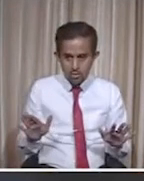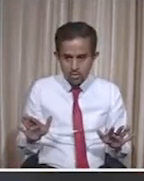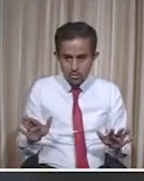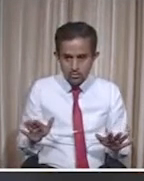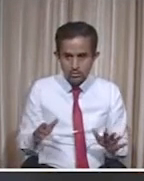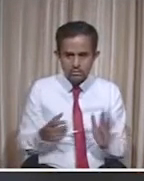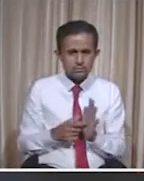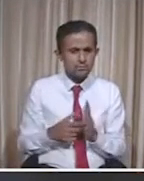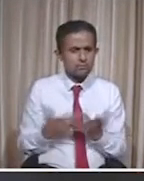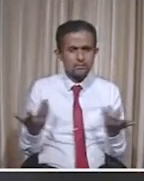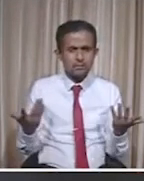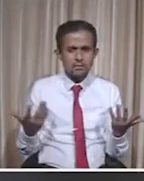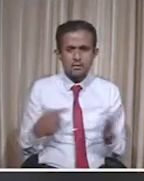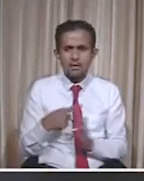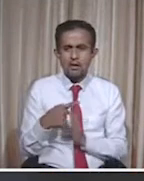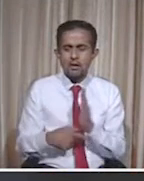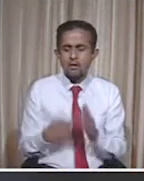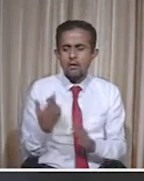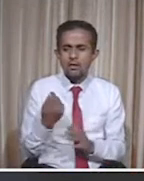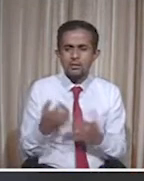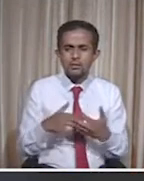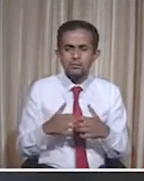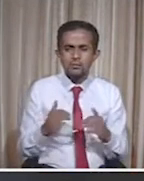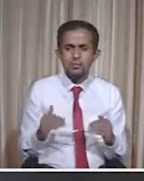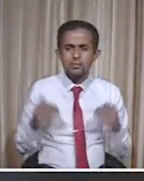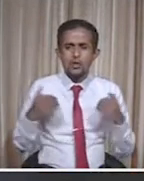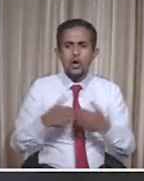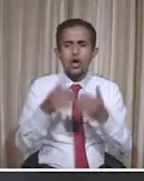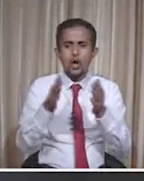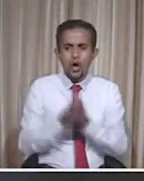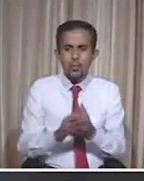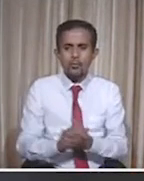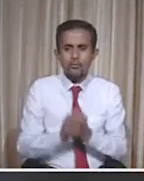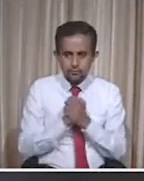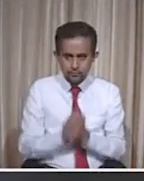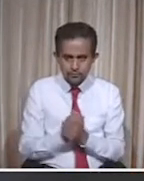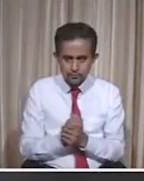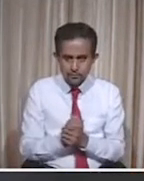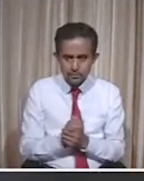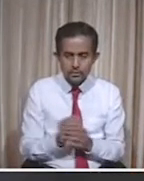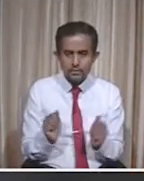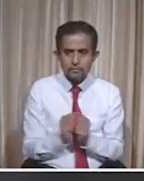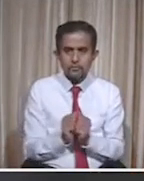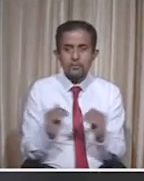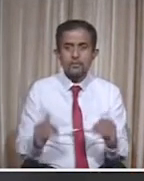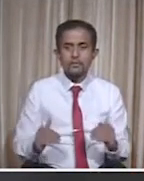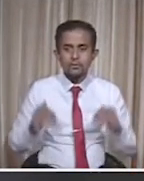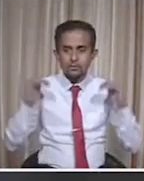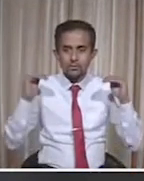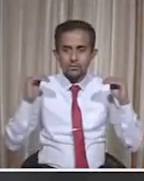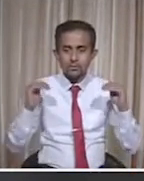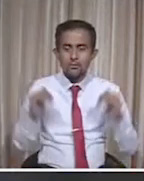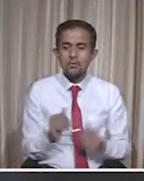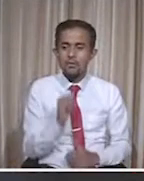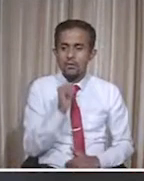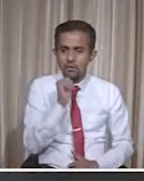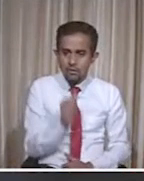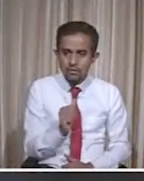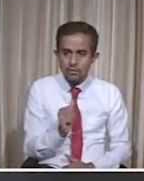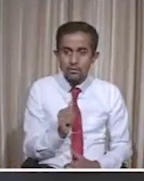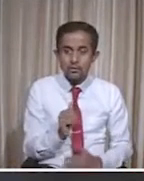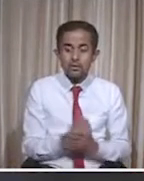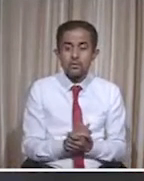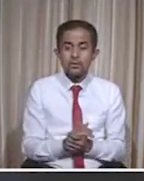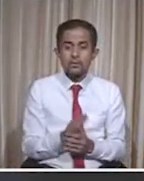කිසිදු චකිතයක් නැතුව රටේ ආර්ථික අර්බුදේ ගොඩ ගන්න සාමූහිකව අපි ඔක්කොම එකතු වෙලා ඒ අර්බුදෙන් ගොඩ එන්න නම් ඇත්ත